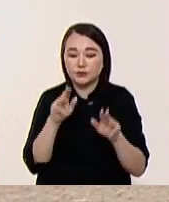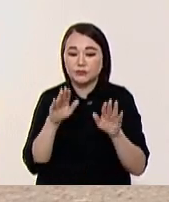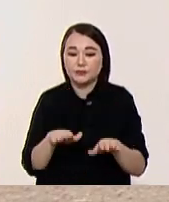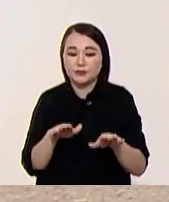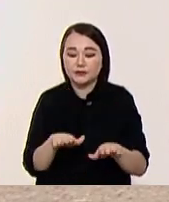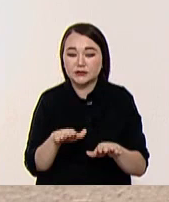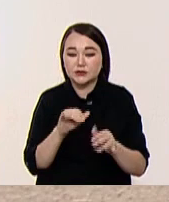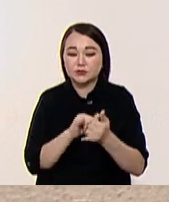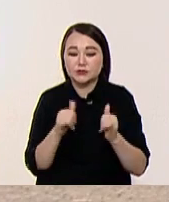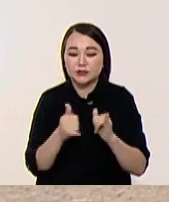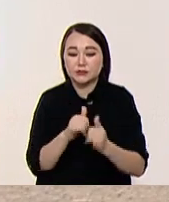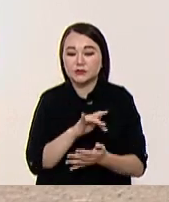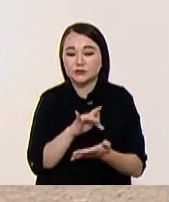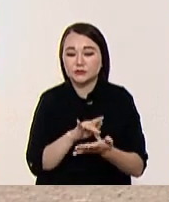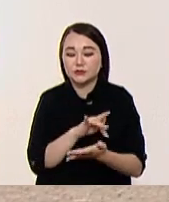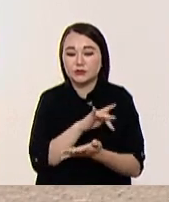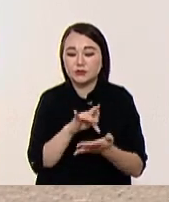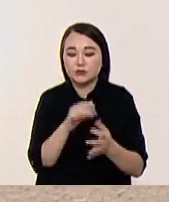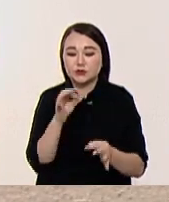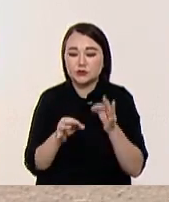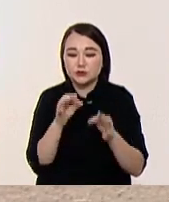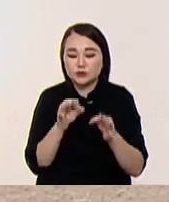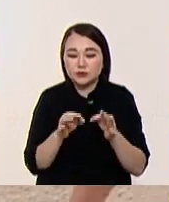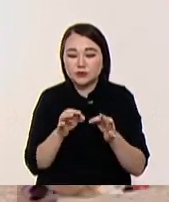И Усть-Каменогорский городской суд вынес